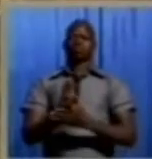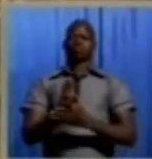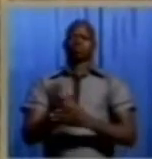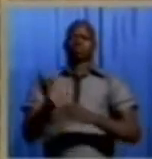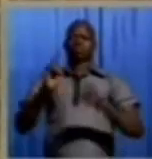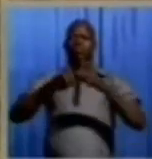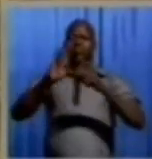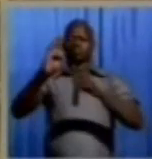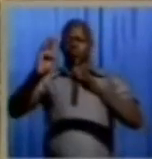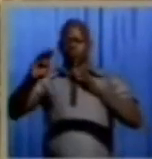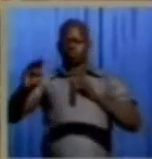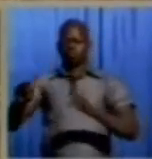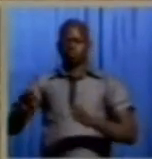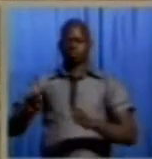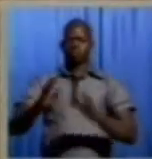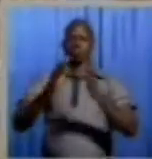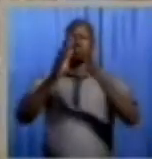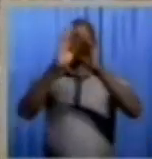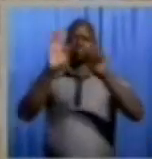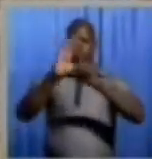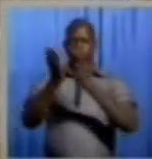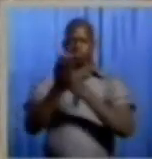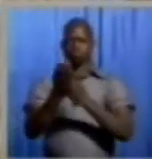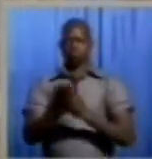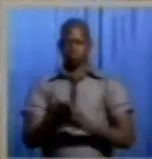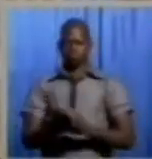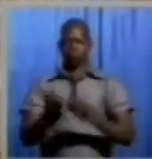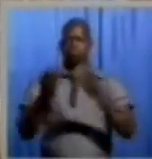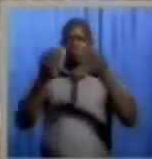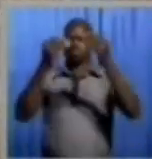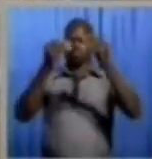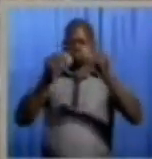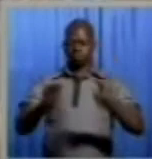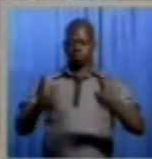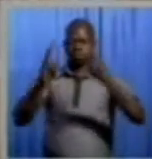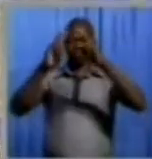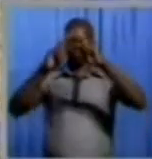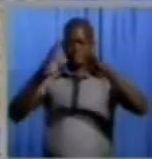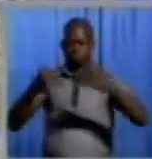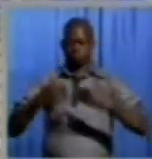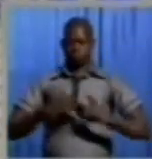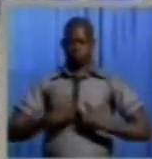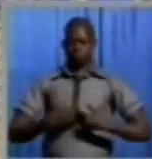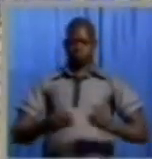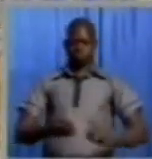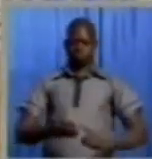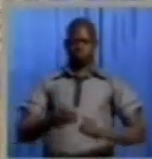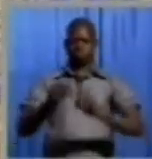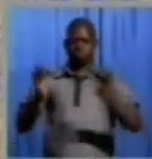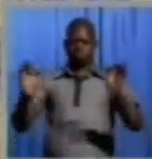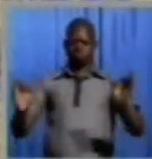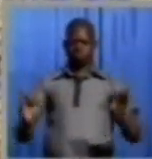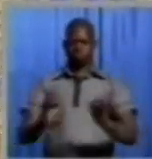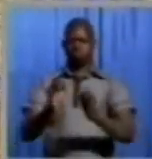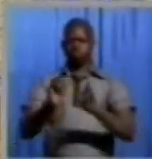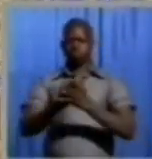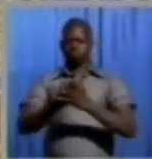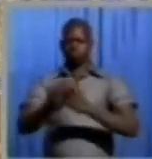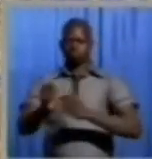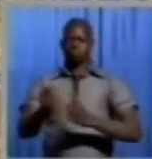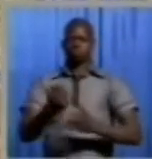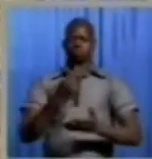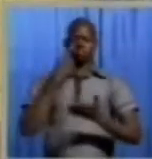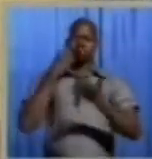Bobo-Dioulasso est une ville culturelle. Pourtant, aucun arrondissement ne dispose de son propre festival. C'est fort de ce